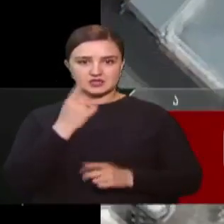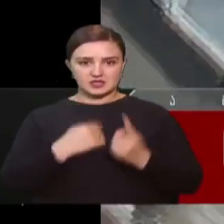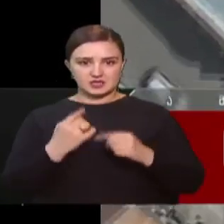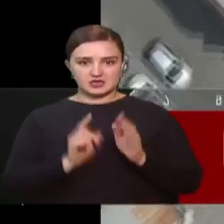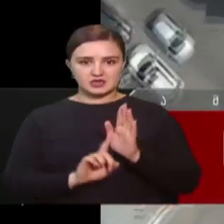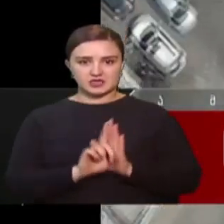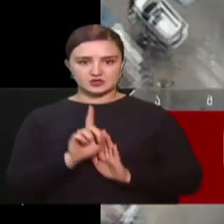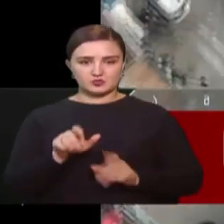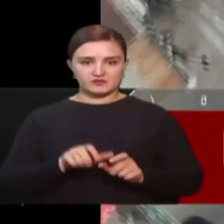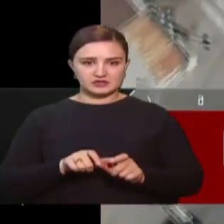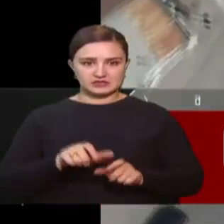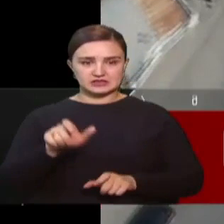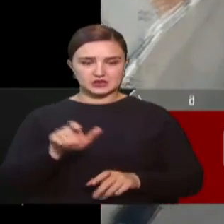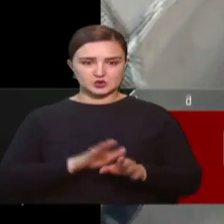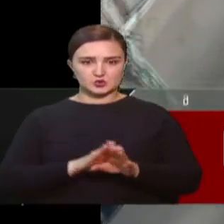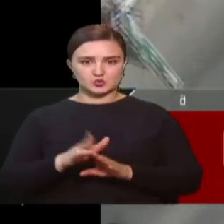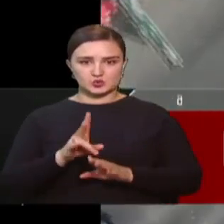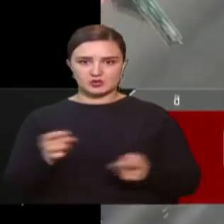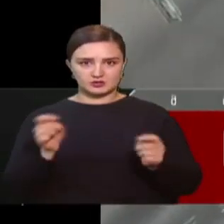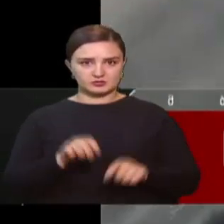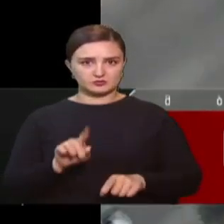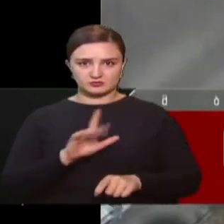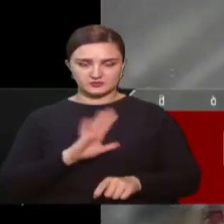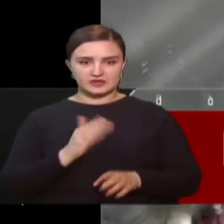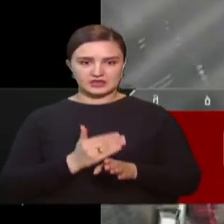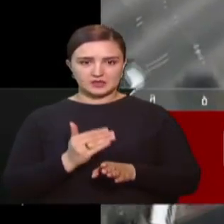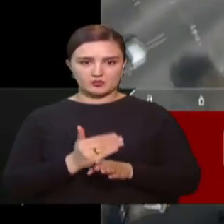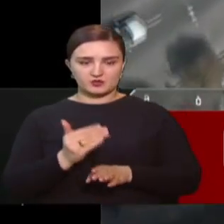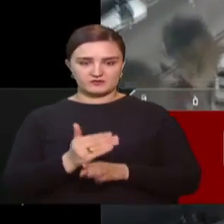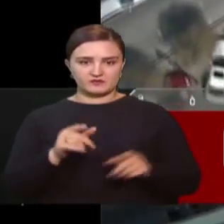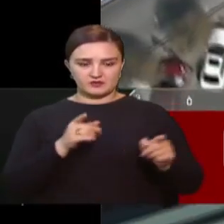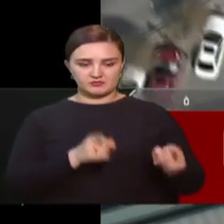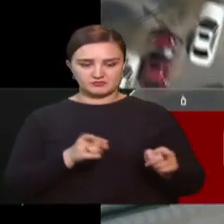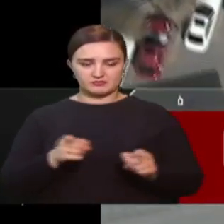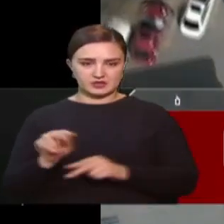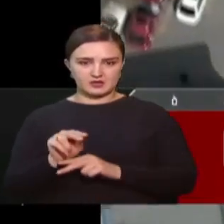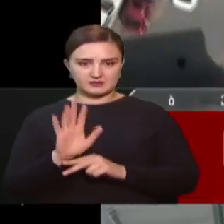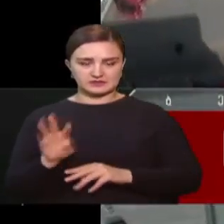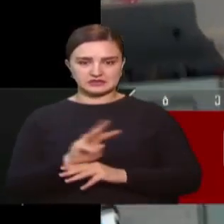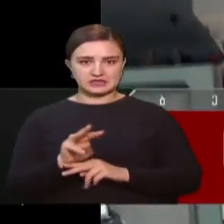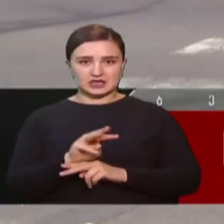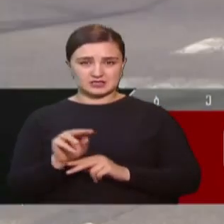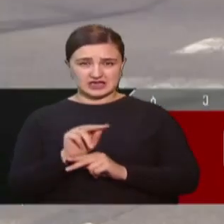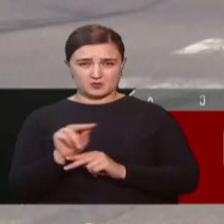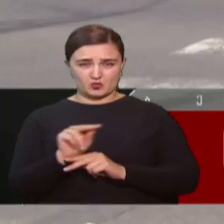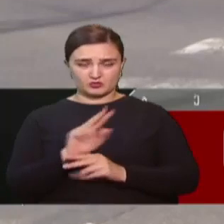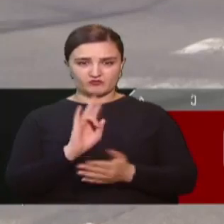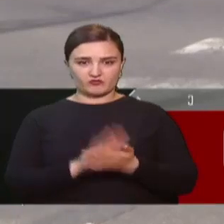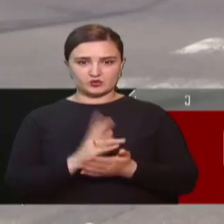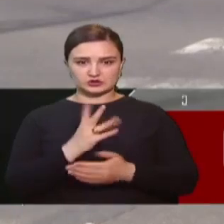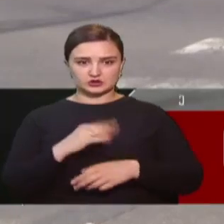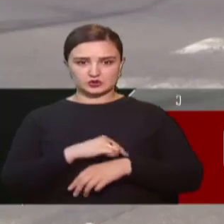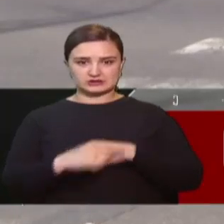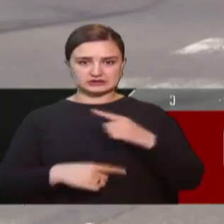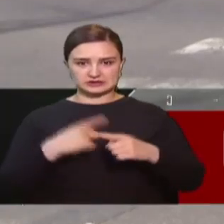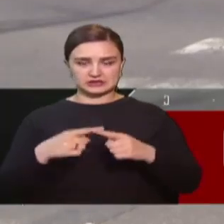daiqeba imistvis rom gzis savali natseli srulad ar chaiketos dagegmelia etapobrivi reabilitatsia. Saremoto samushaobi uqvet rejimshi 24 saatis